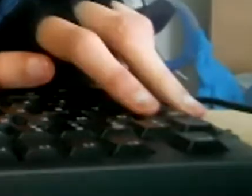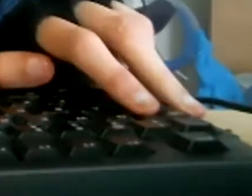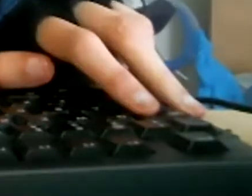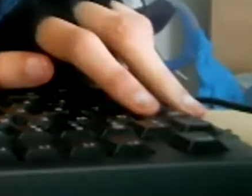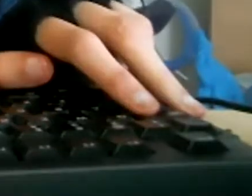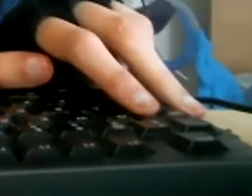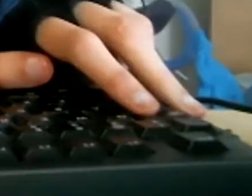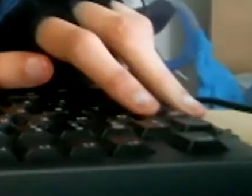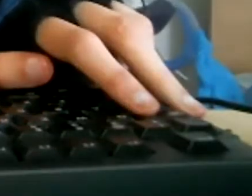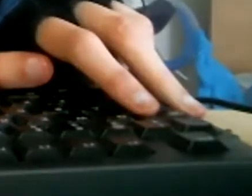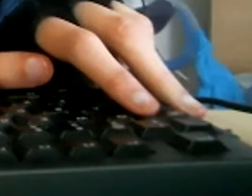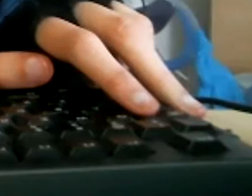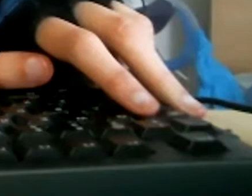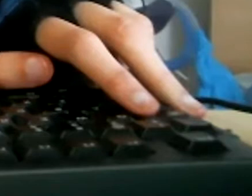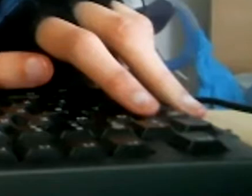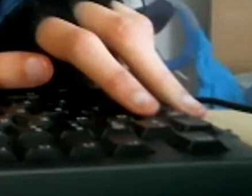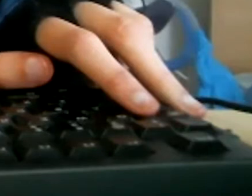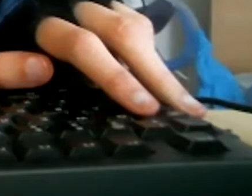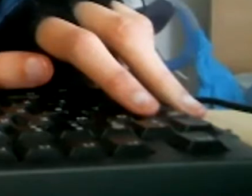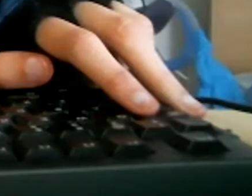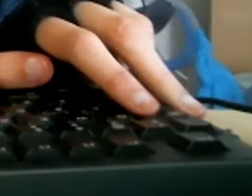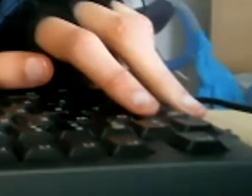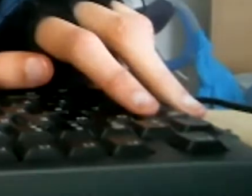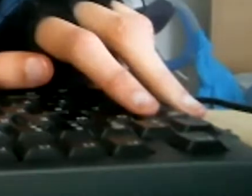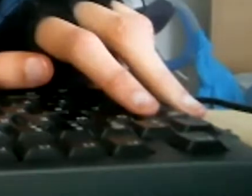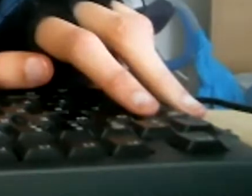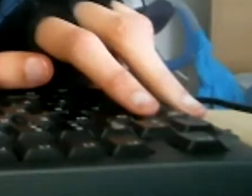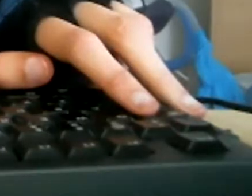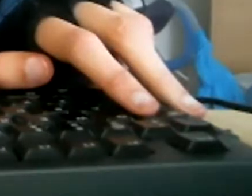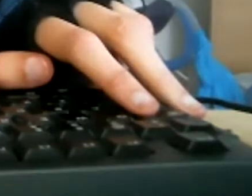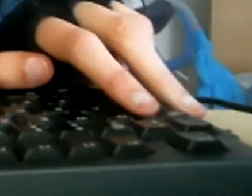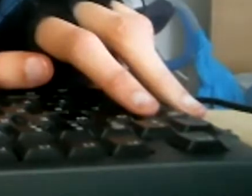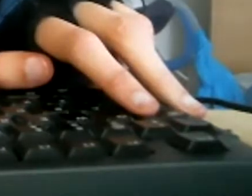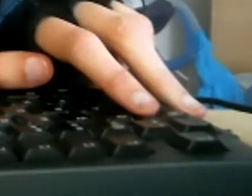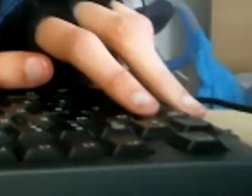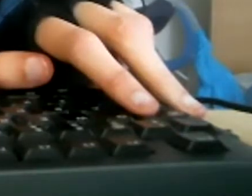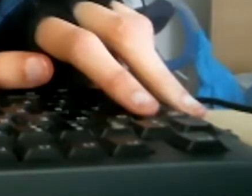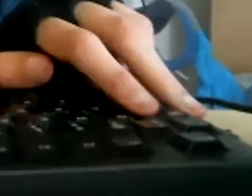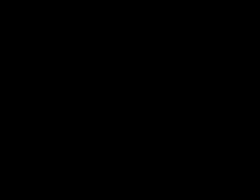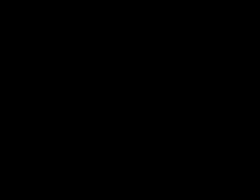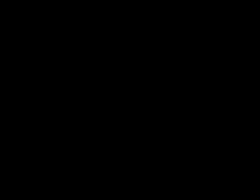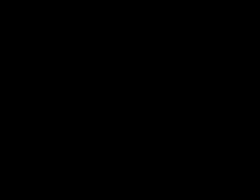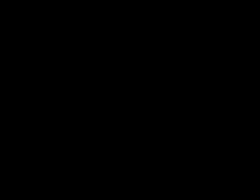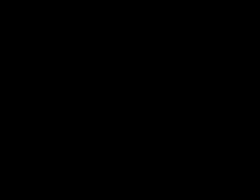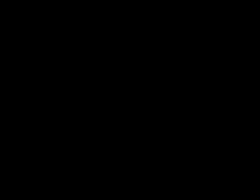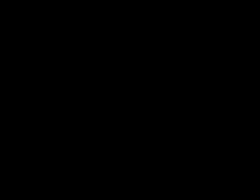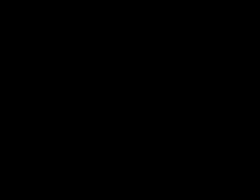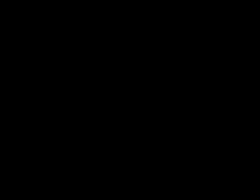vais vous parler un peu de mon expérience dans ce sens-là. Je vais faire une petite présentation de mon travail des dernières